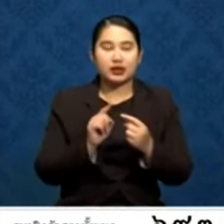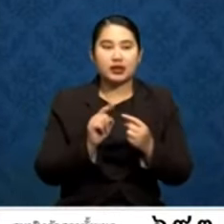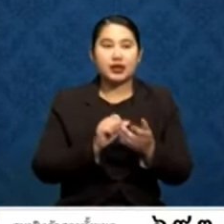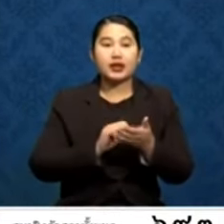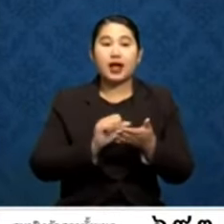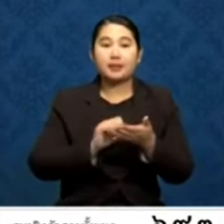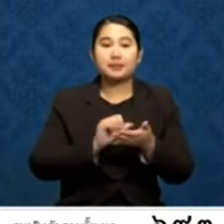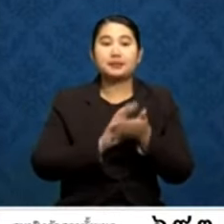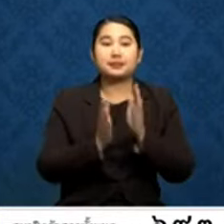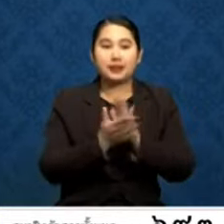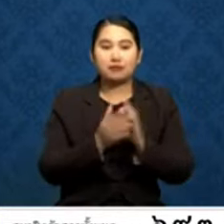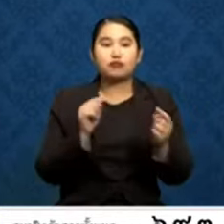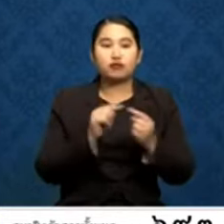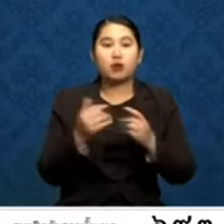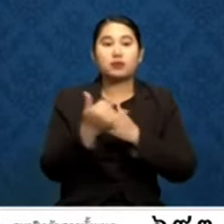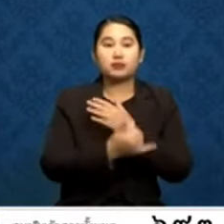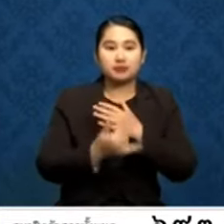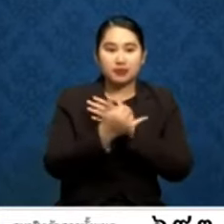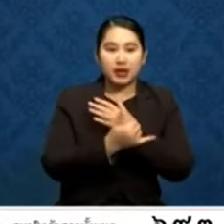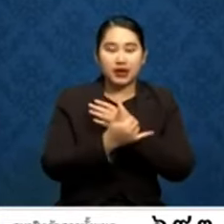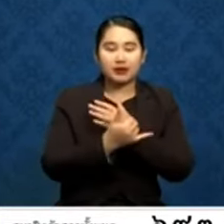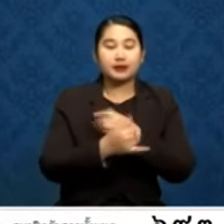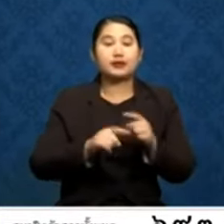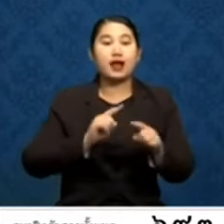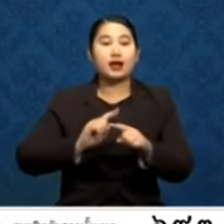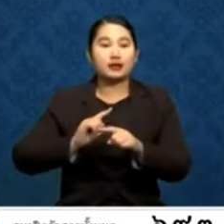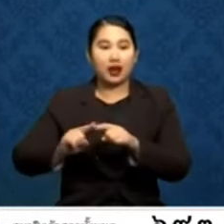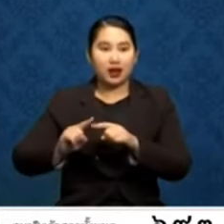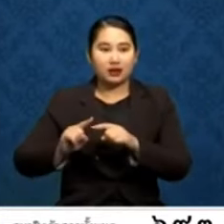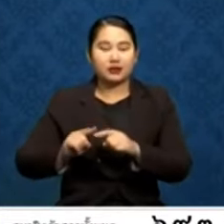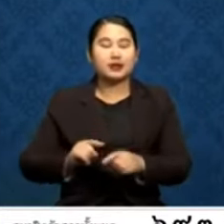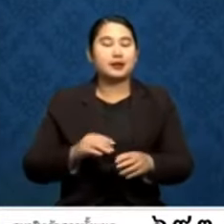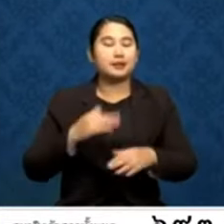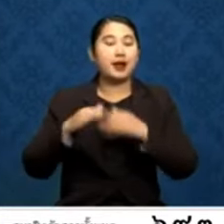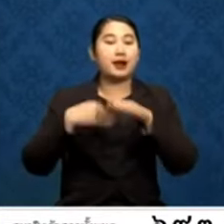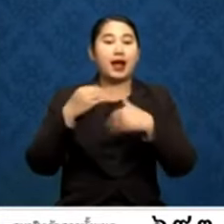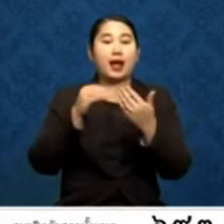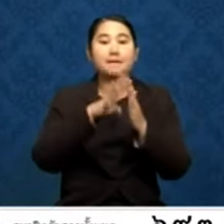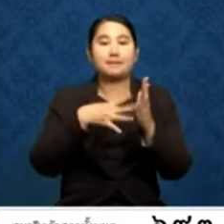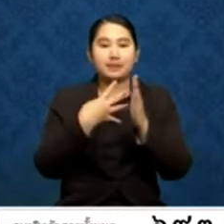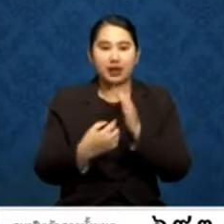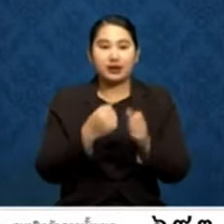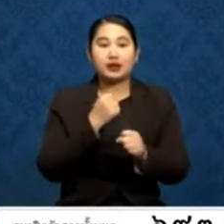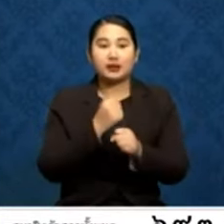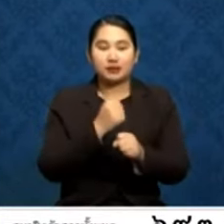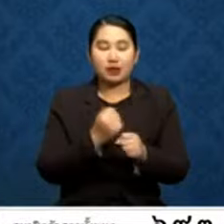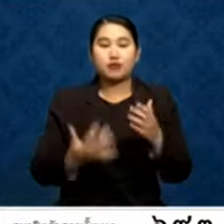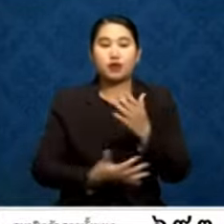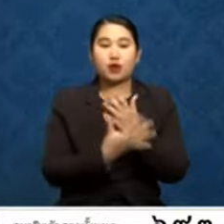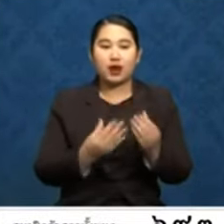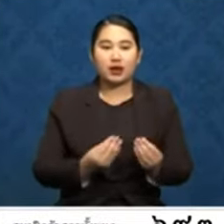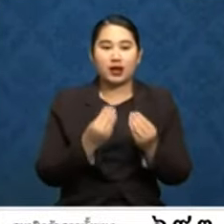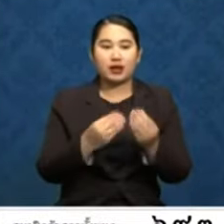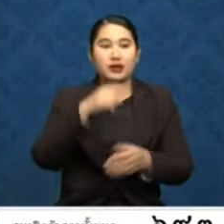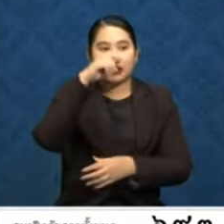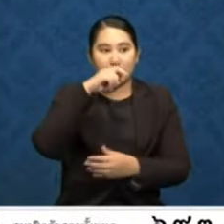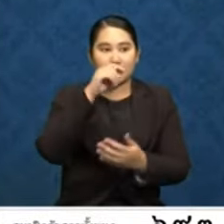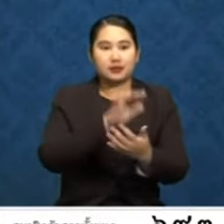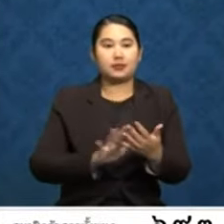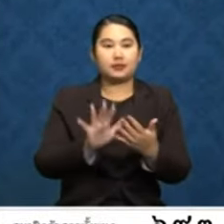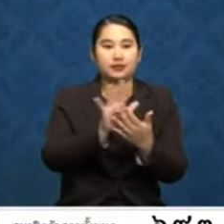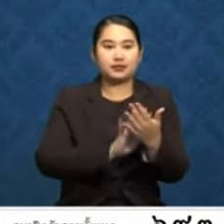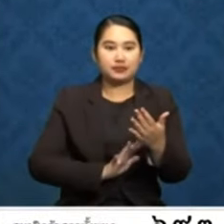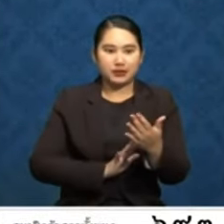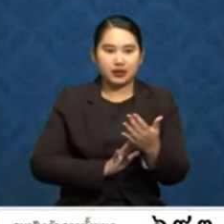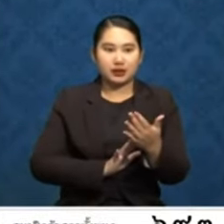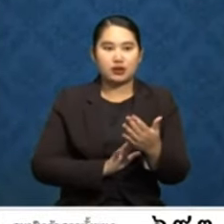ศาสตร์ระหว่างประเทศมหาอำนาจไปสู่ยุทธศาสตร์ที่จะเสริมสร้างโอกาสให้ประเทศไทยและเกื้อ